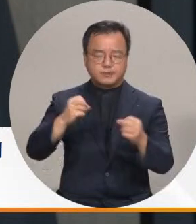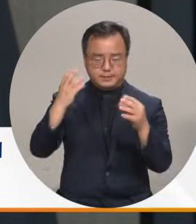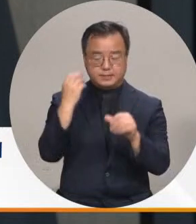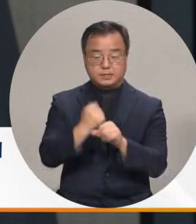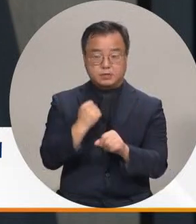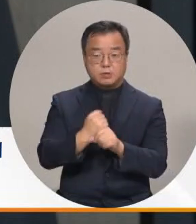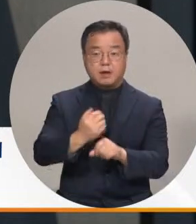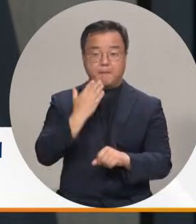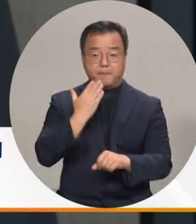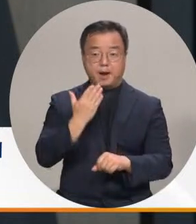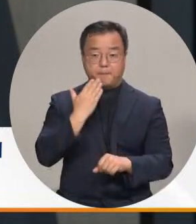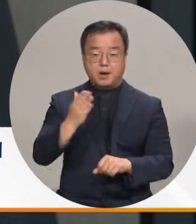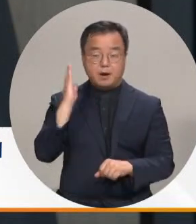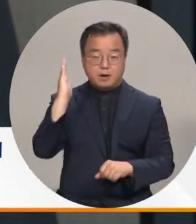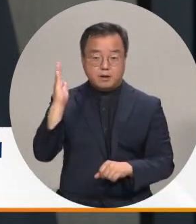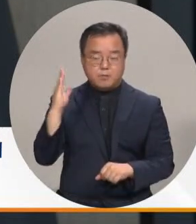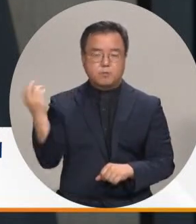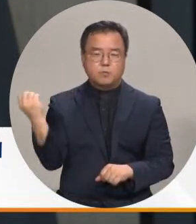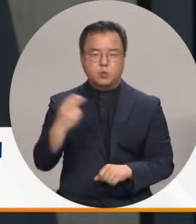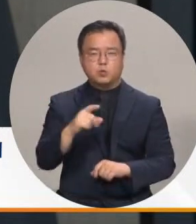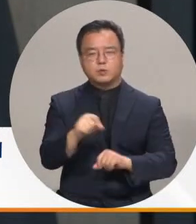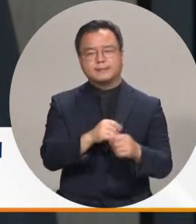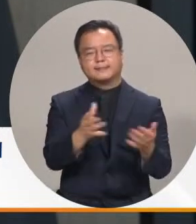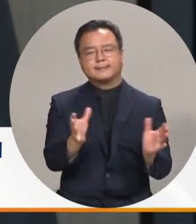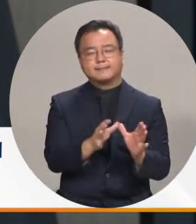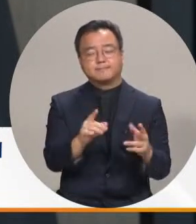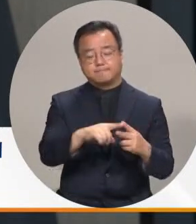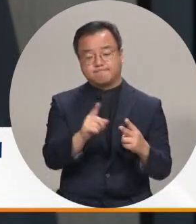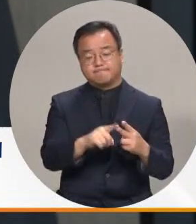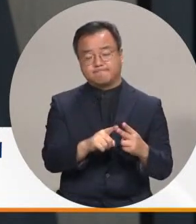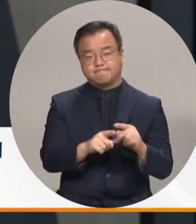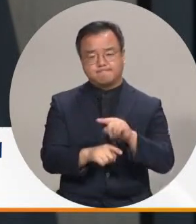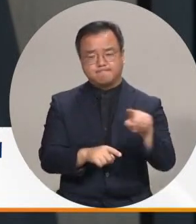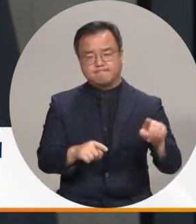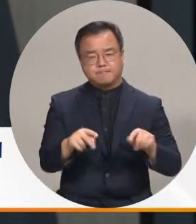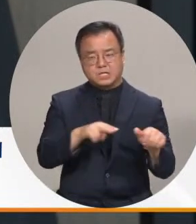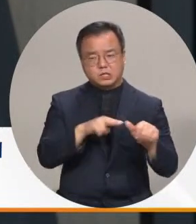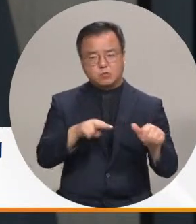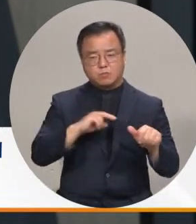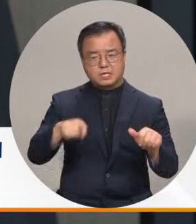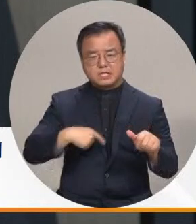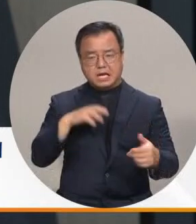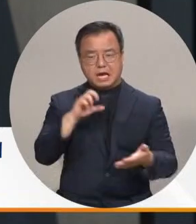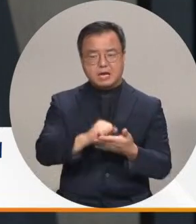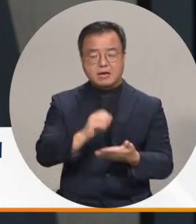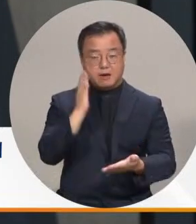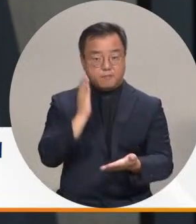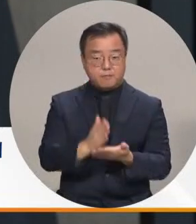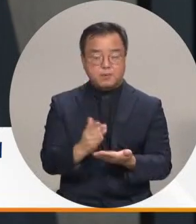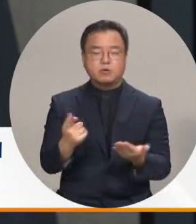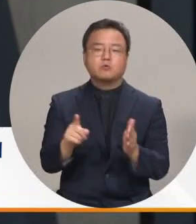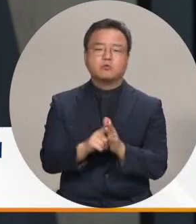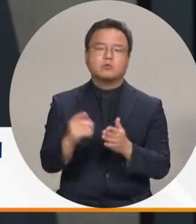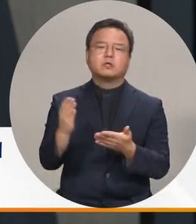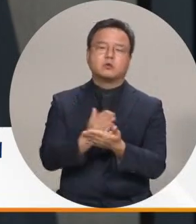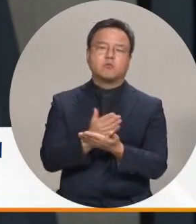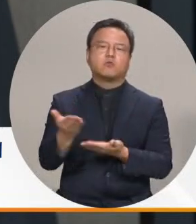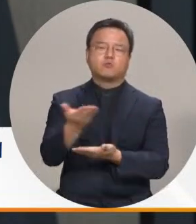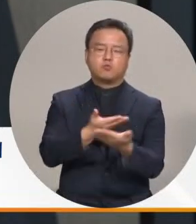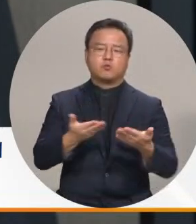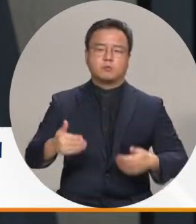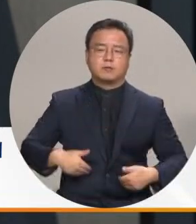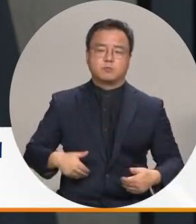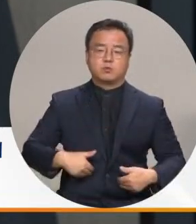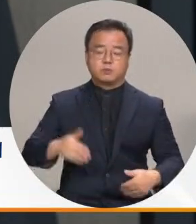가능해진다 그리고 또 특정 집단이나 계층이 정보를 독점하지 않을 수 있도록 공유가 되어야 한다 이런 주장을